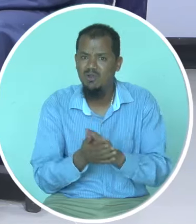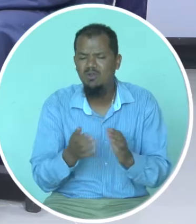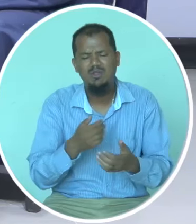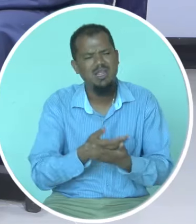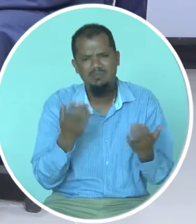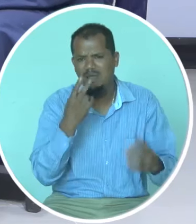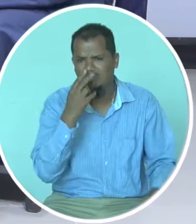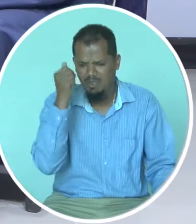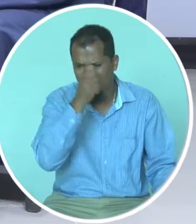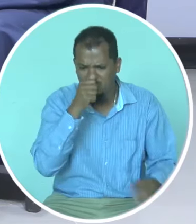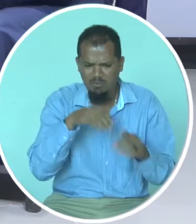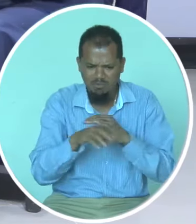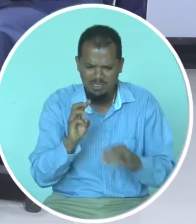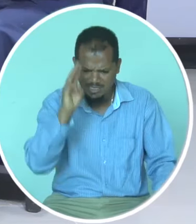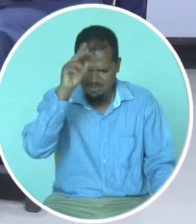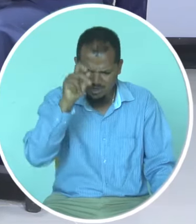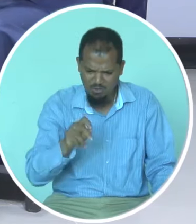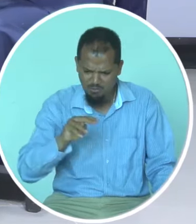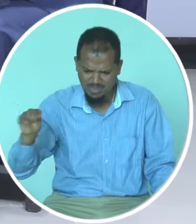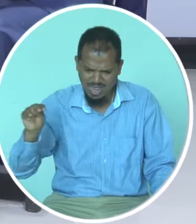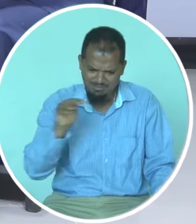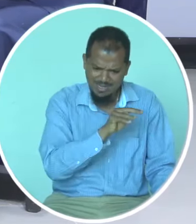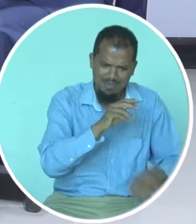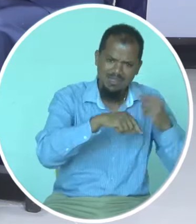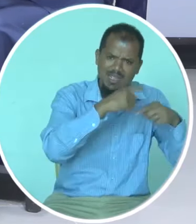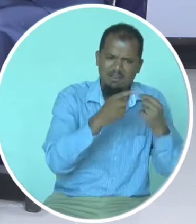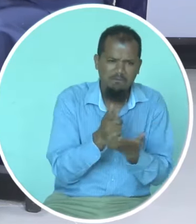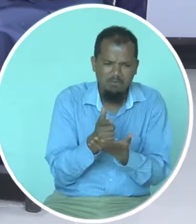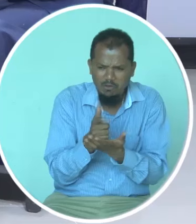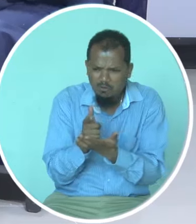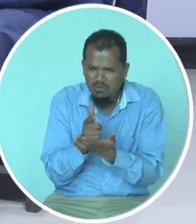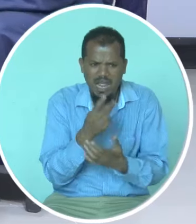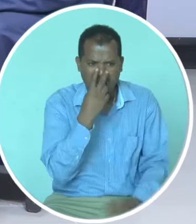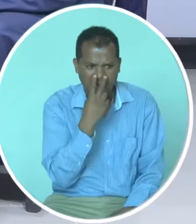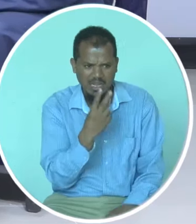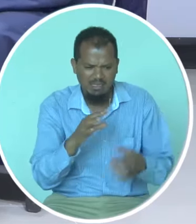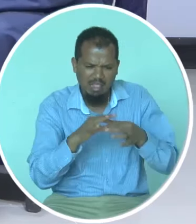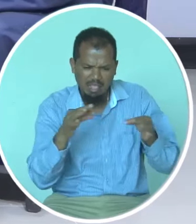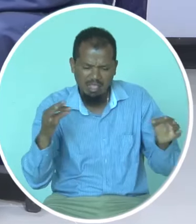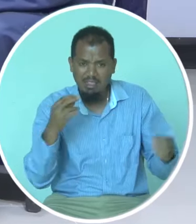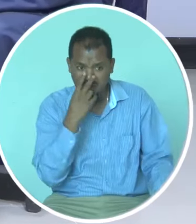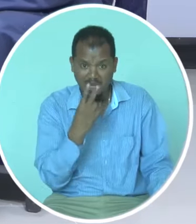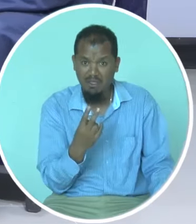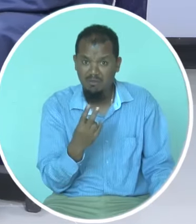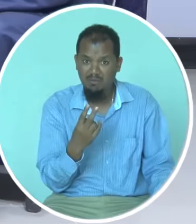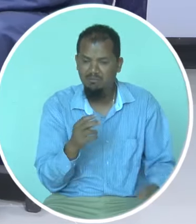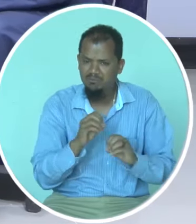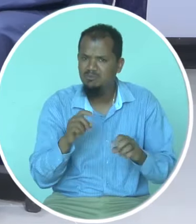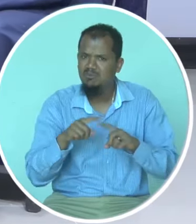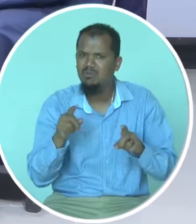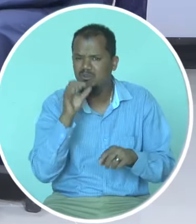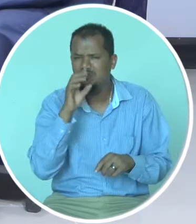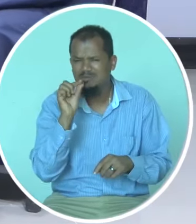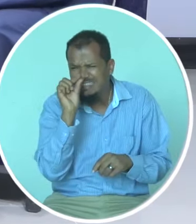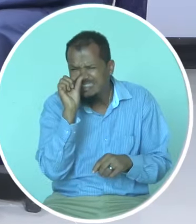አይተናል ኢትዮጵያ ውስጥ ሰሜን ደቡብ ምስራቅ ምዕራብ ሄደን ቀርጸን አይተን ተንትነን ስናየው ምንም ልዩነት የለም